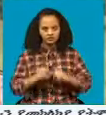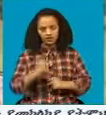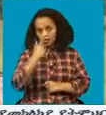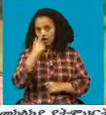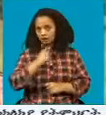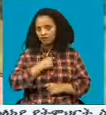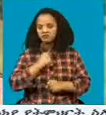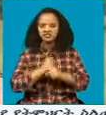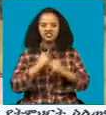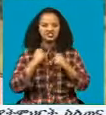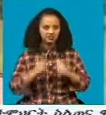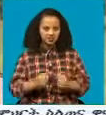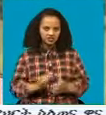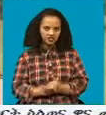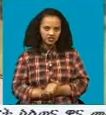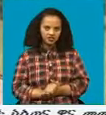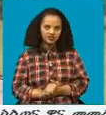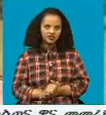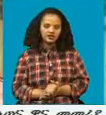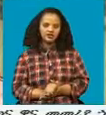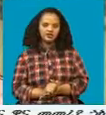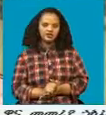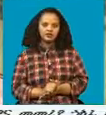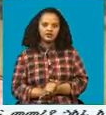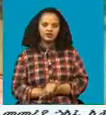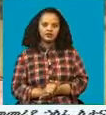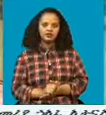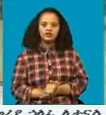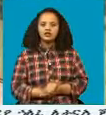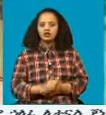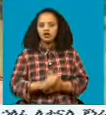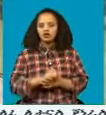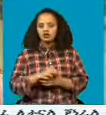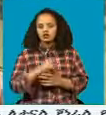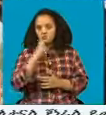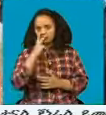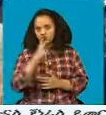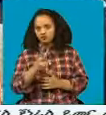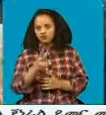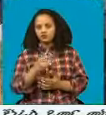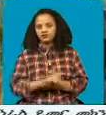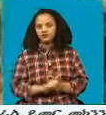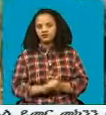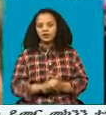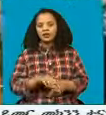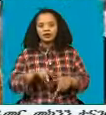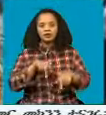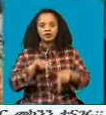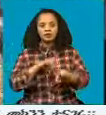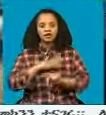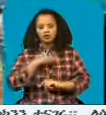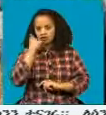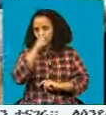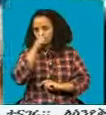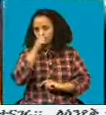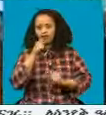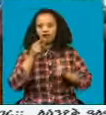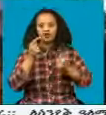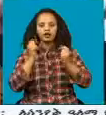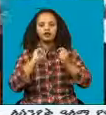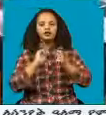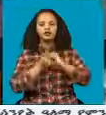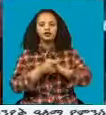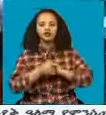ካመንን መስራት እንደምንችል የሚያሳይ የማሳቆ ሆነ እናያለን። ያው ግብርናችን የኢትዮጵያን ታሪክ እንዲቀይር ነው